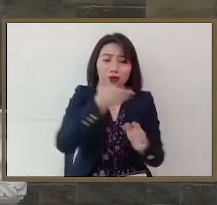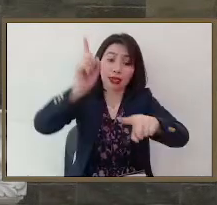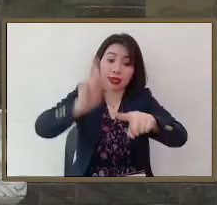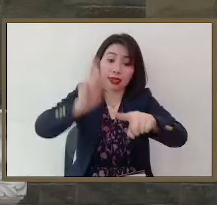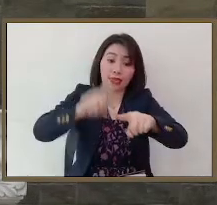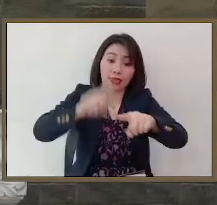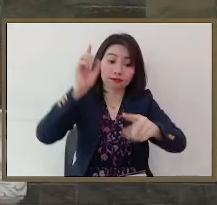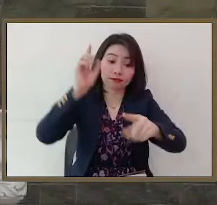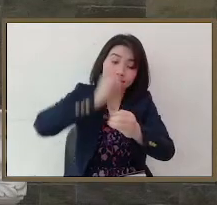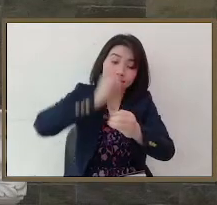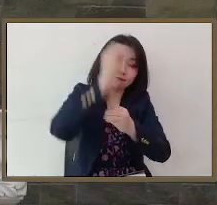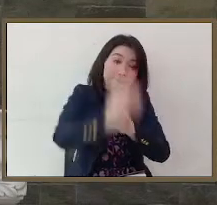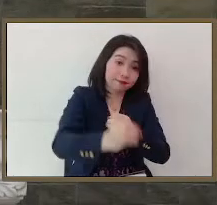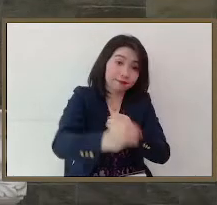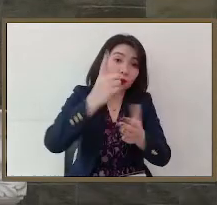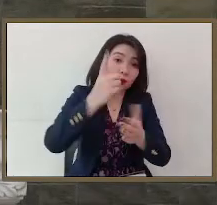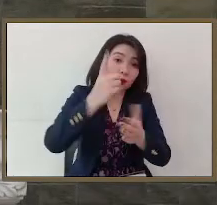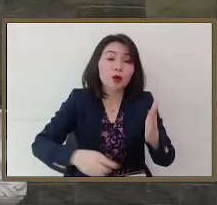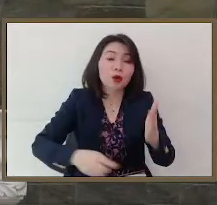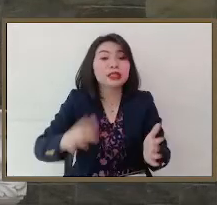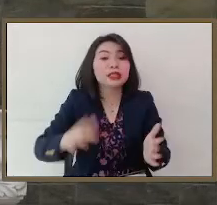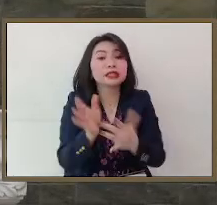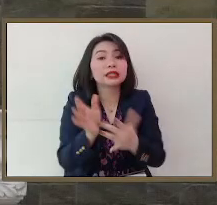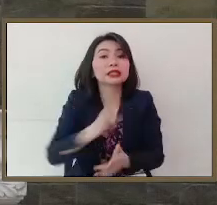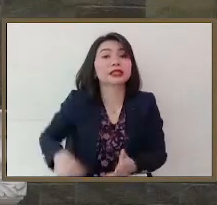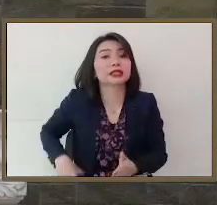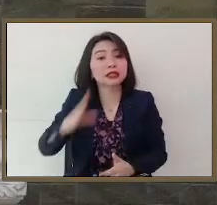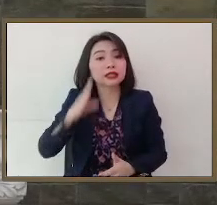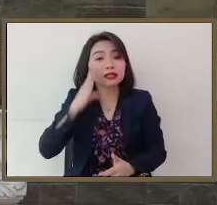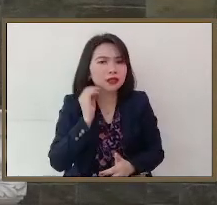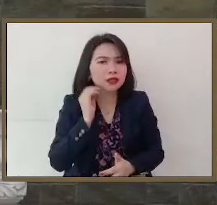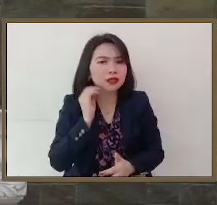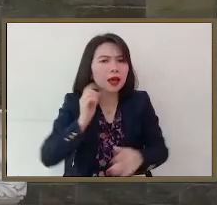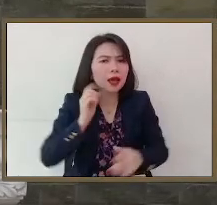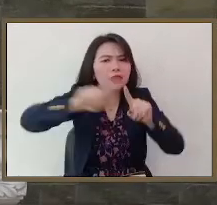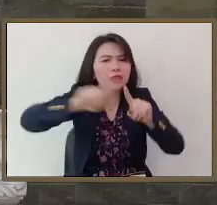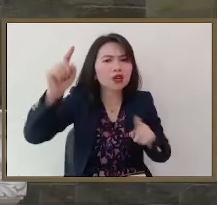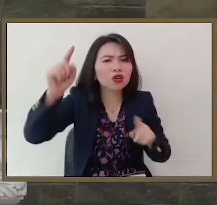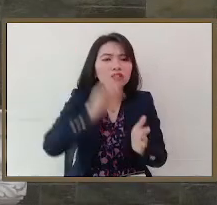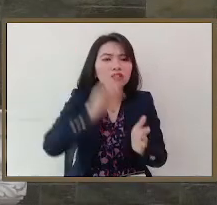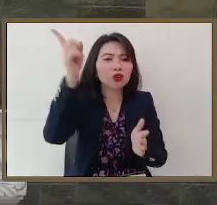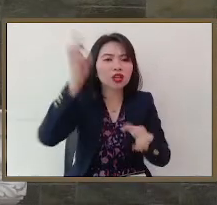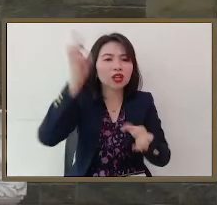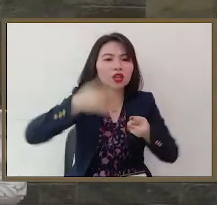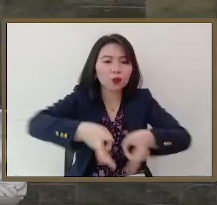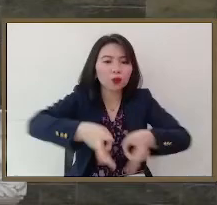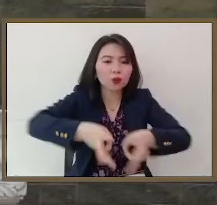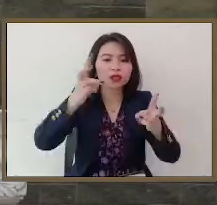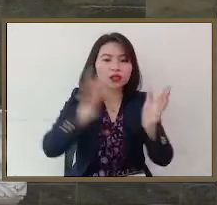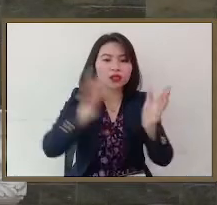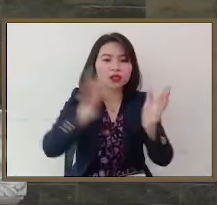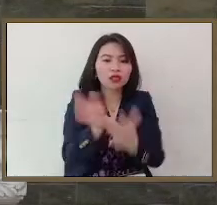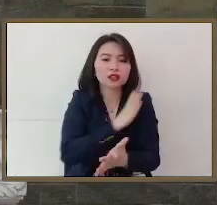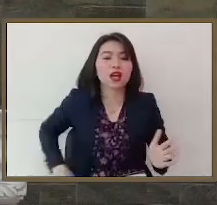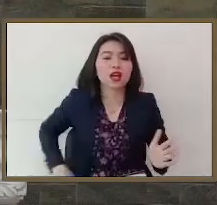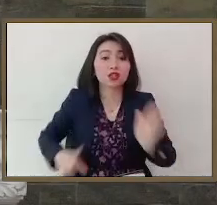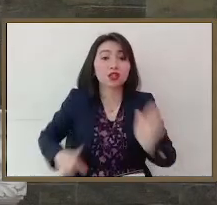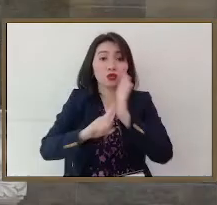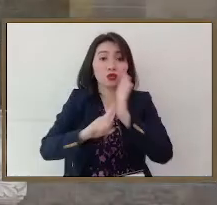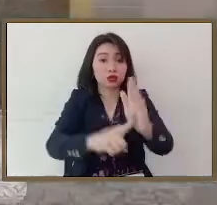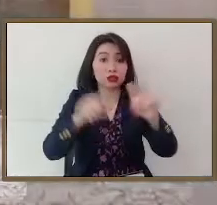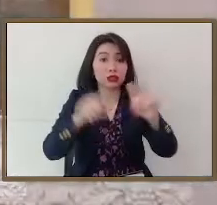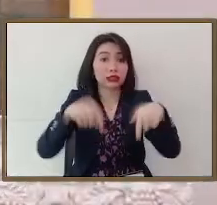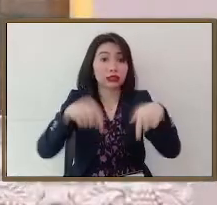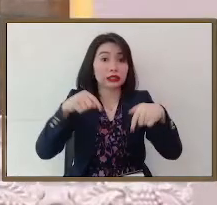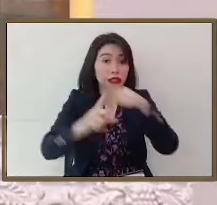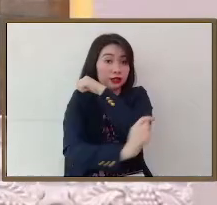Because that's the only reason why the Lord Jesus Christ showed this temptation right here. You see?